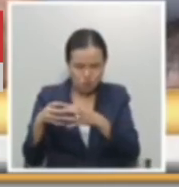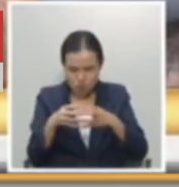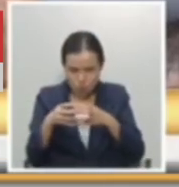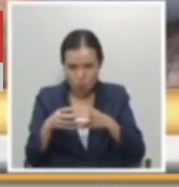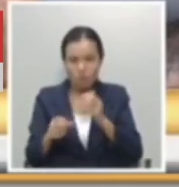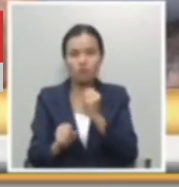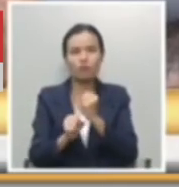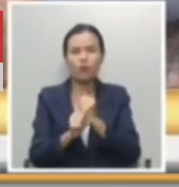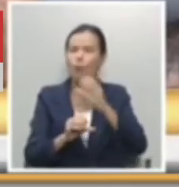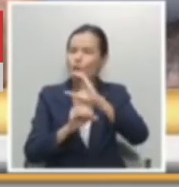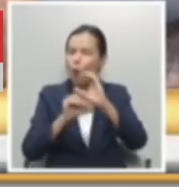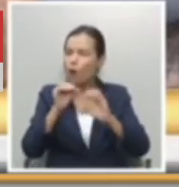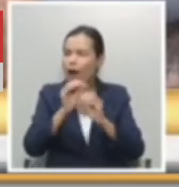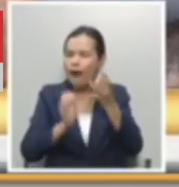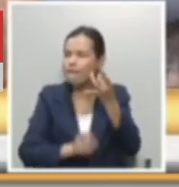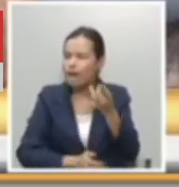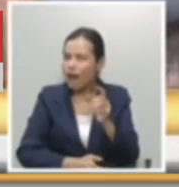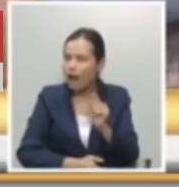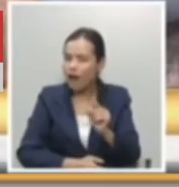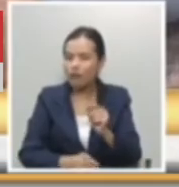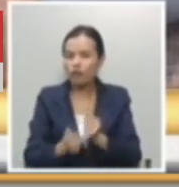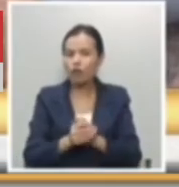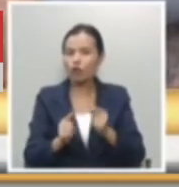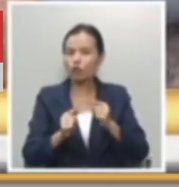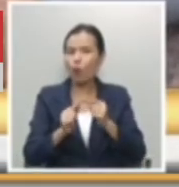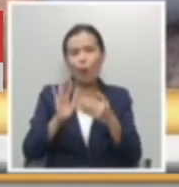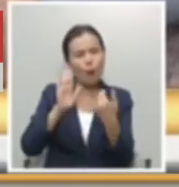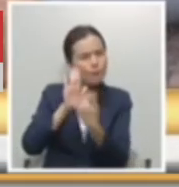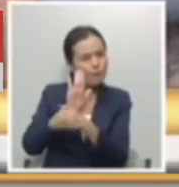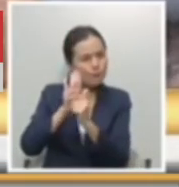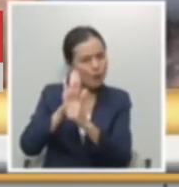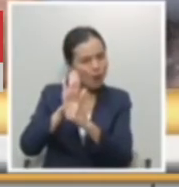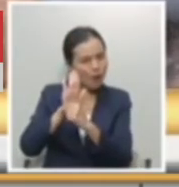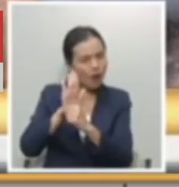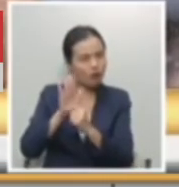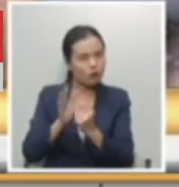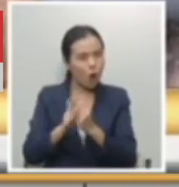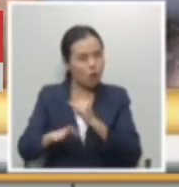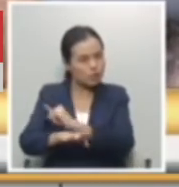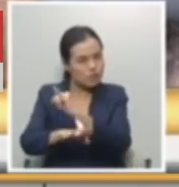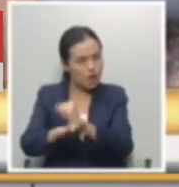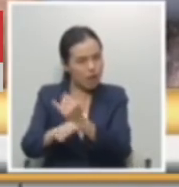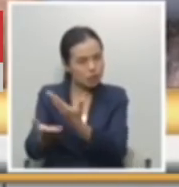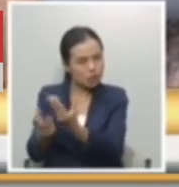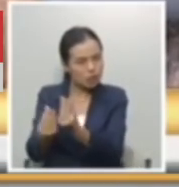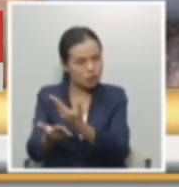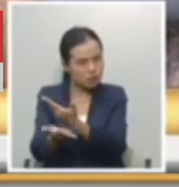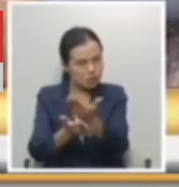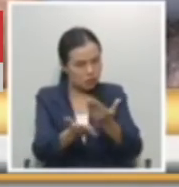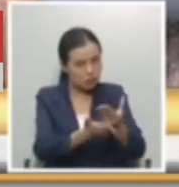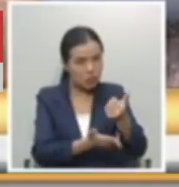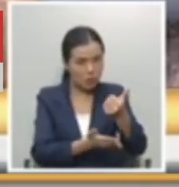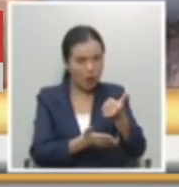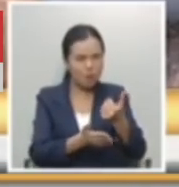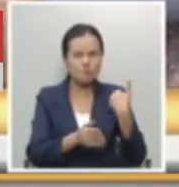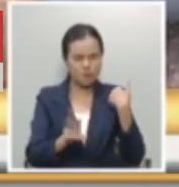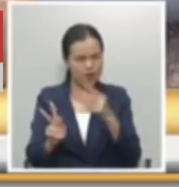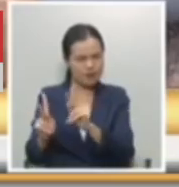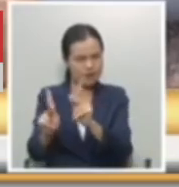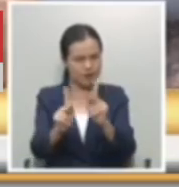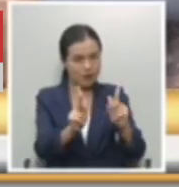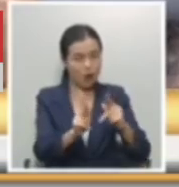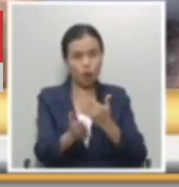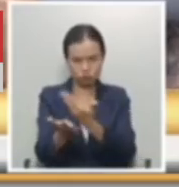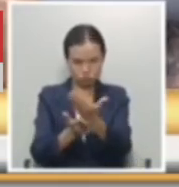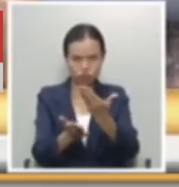จะทำโครงการอะไรดีวะที่ตรงภาคตะวันออกเนี่ยพวกเราไปคว้านซื้อที่กันดีไหมมันมีพื้นที่สีเขียวเราไปคว้าน